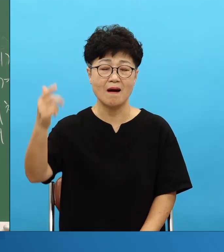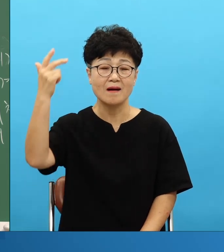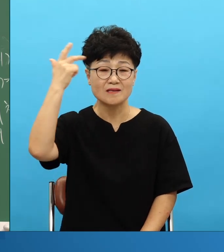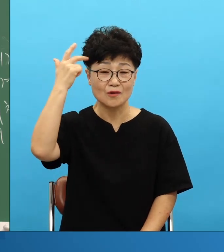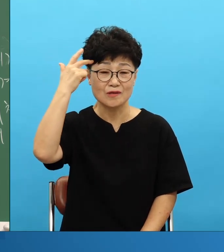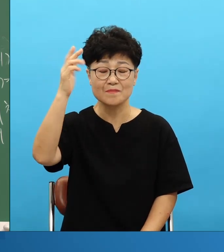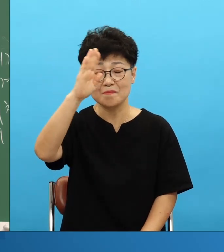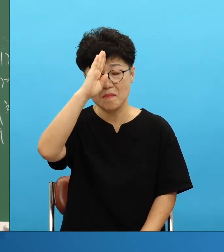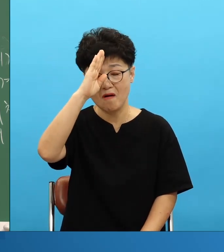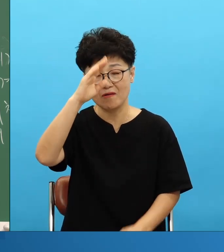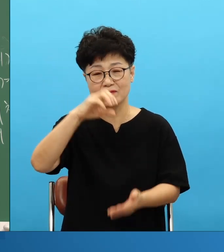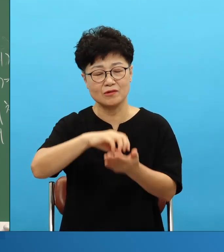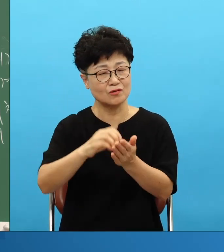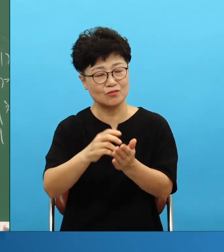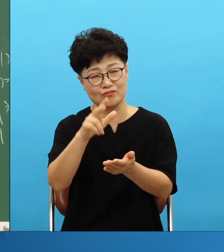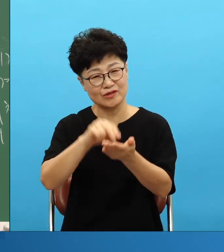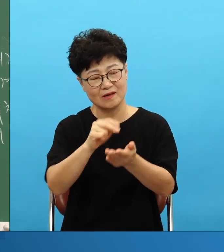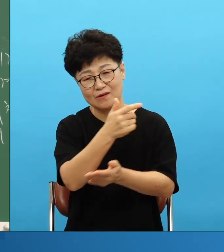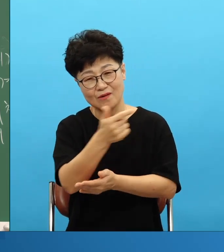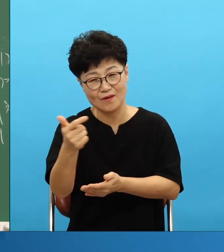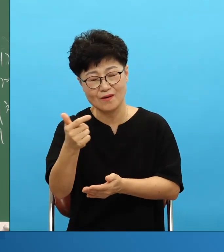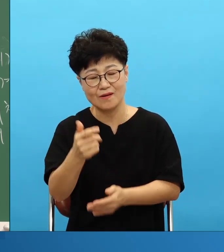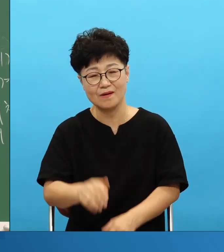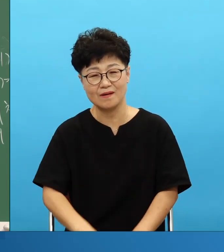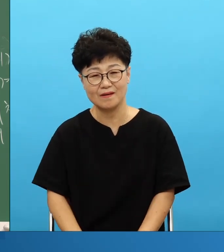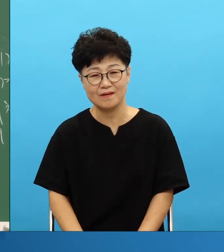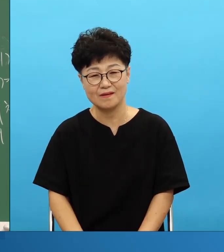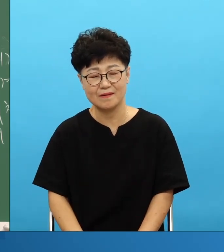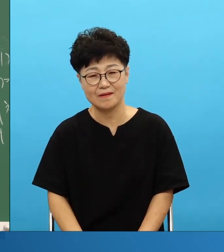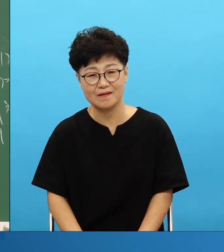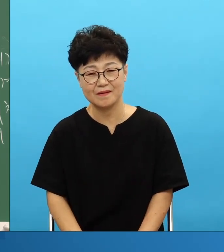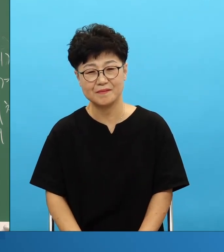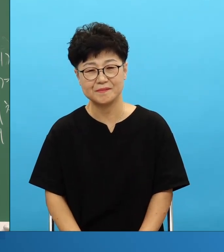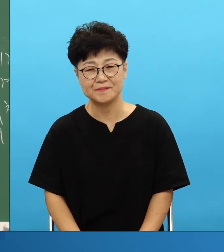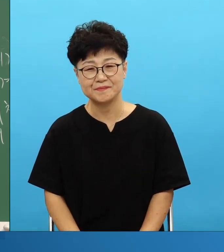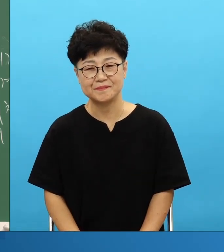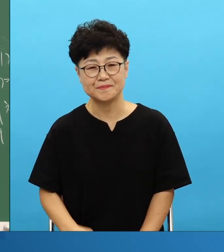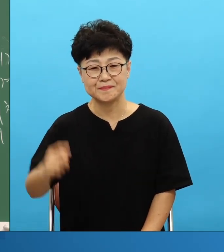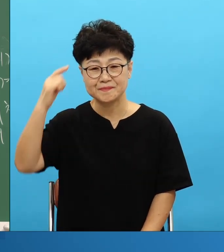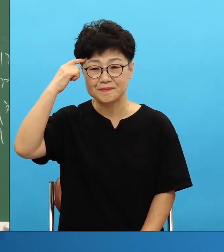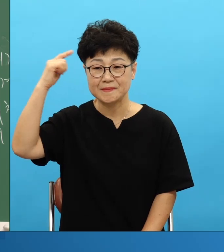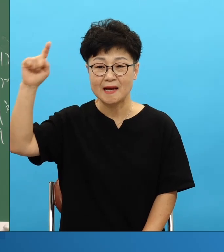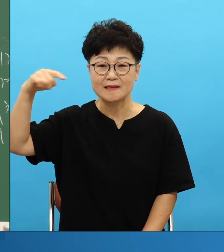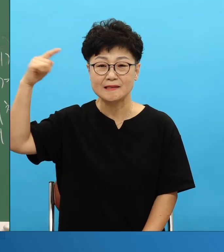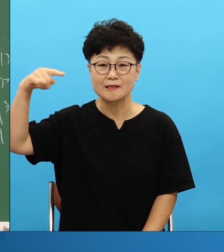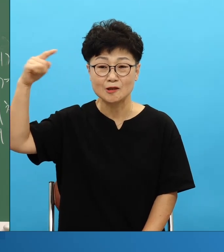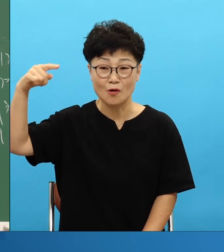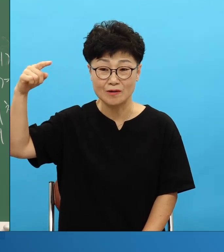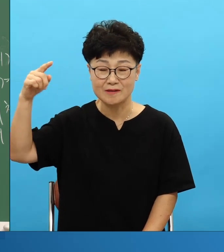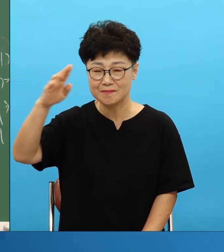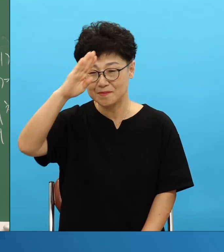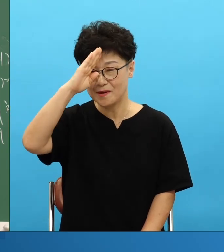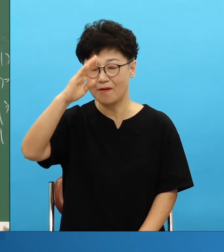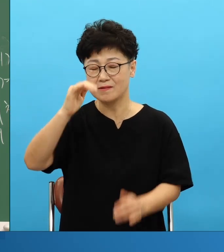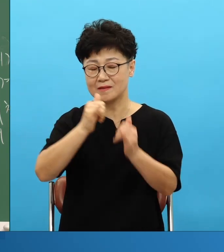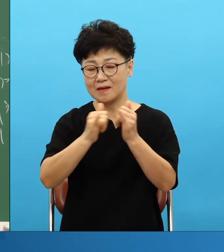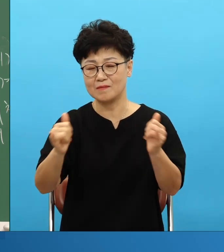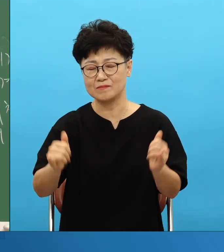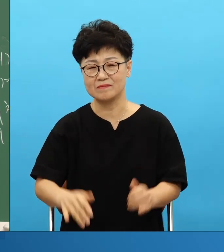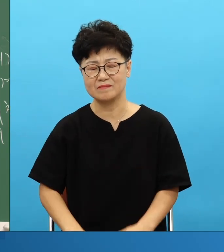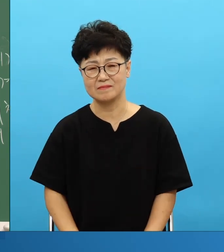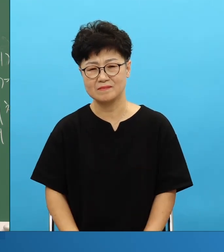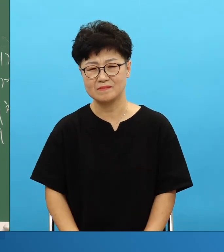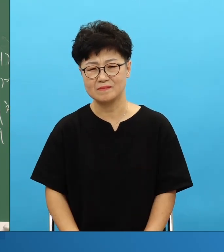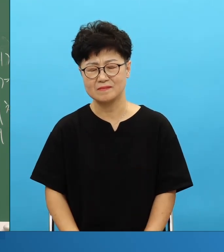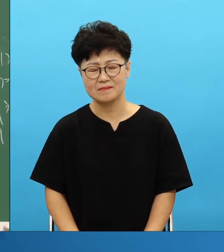viewing something that's not a problem as a problem, extremely speaking, that too is a mental illness. 정신병자들 보면 누가 안 오는데 온다고 막 소리 지르고 그래 안 오니까 Then 안 mental patients 오는데 look at them. No one's